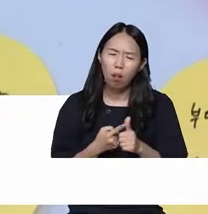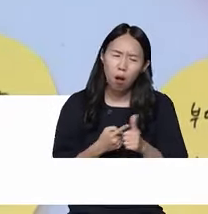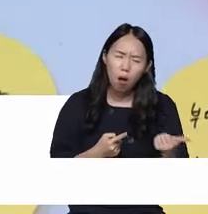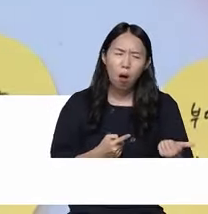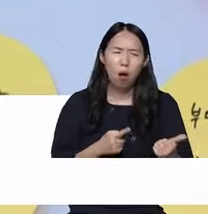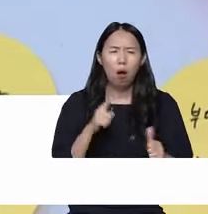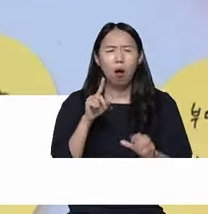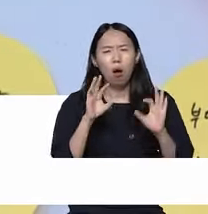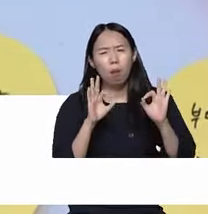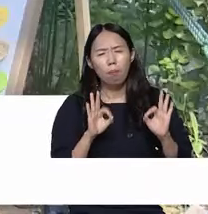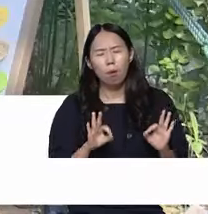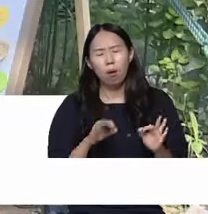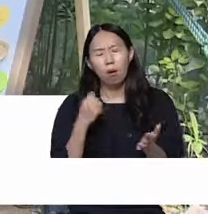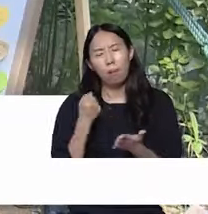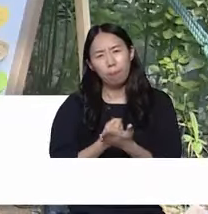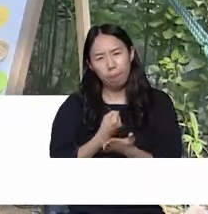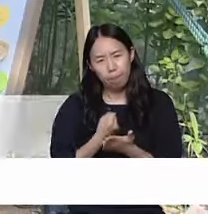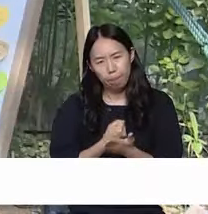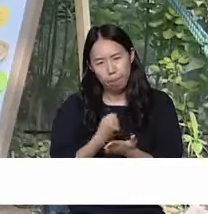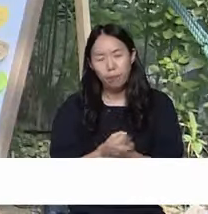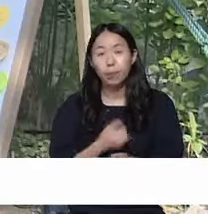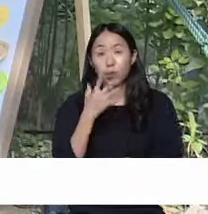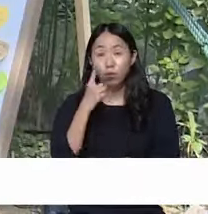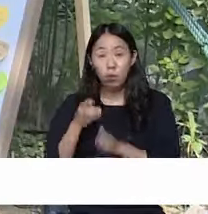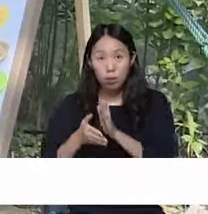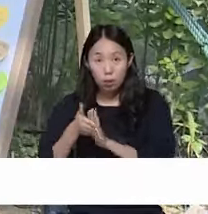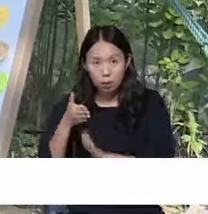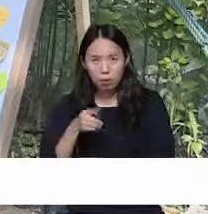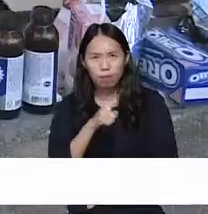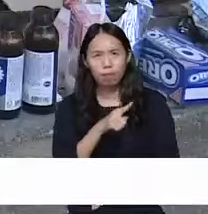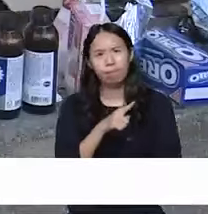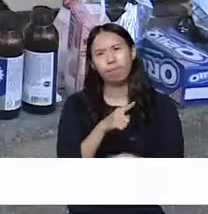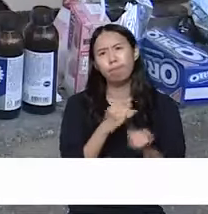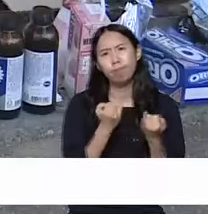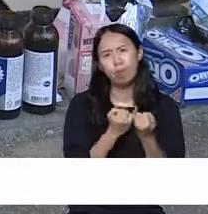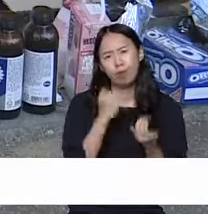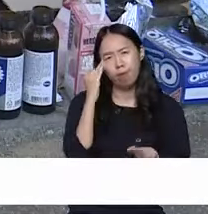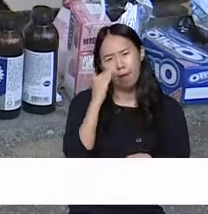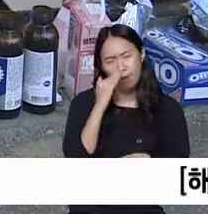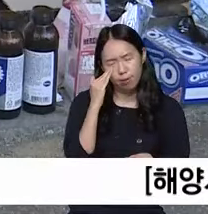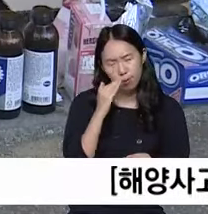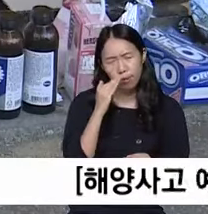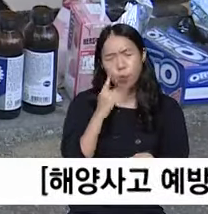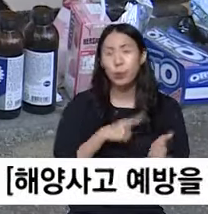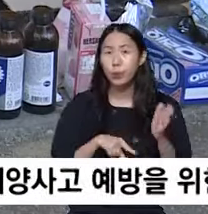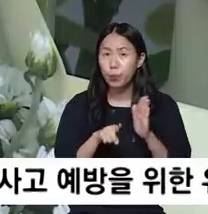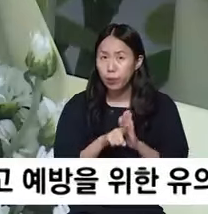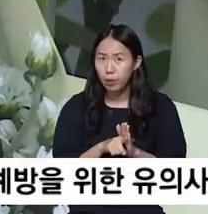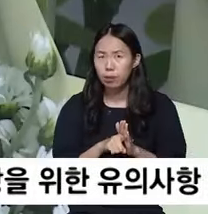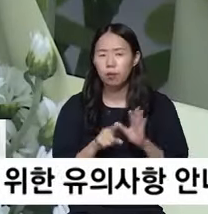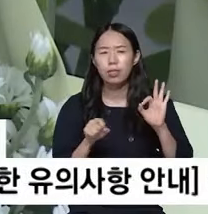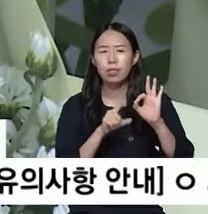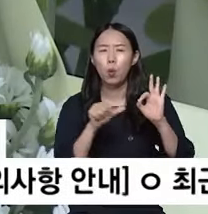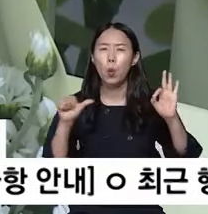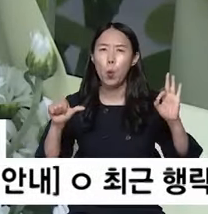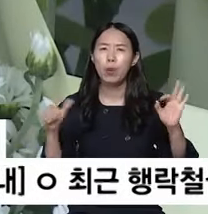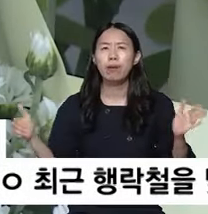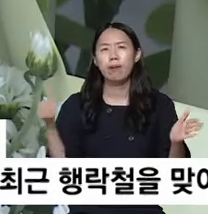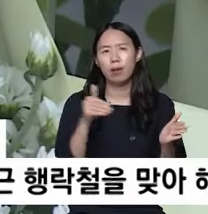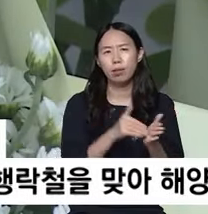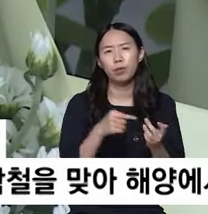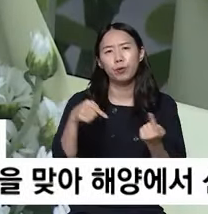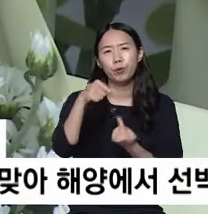거에 대해서 너무 안타깝고요. 순천시는 여고생이 가는 길이 외롭지 않도록 오는 5일까지 분향소를 운영할